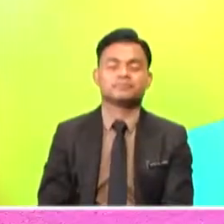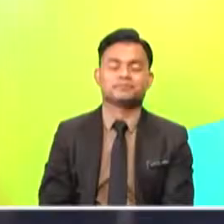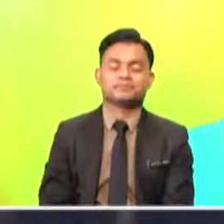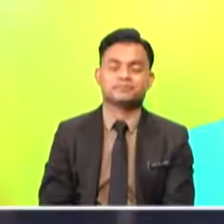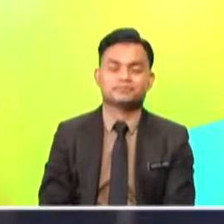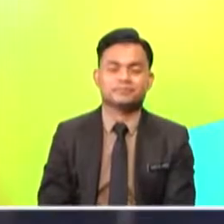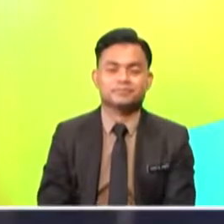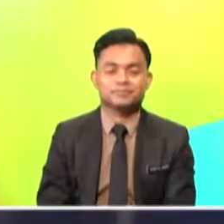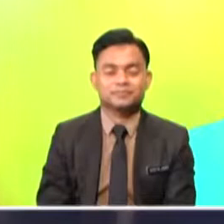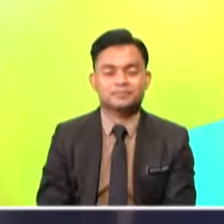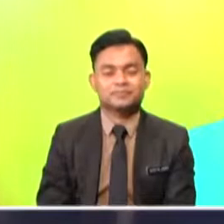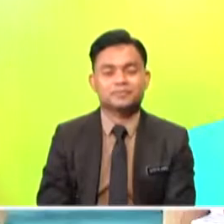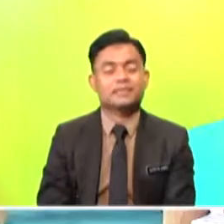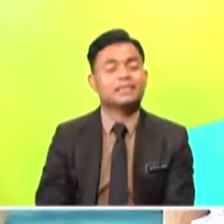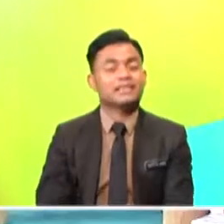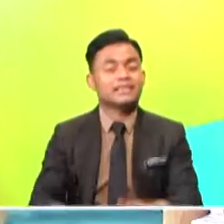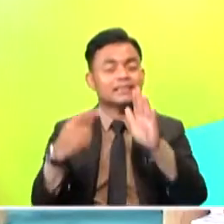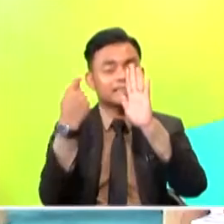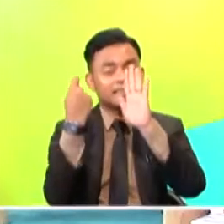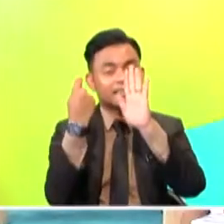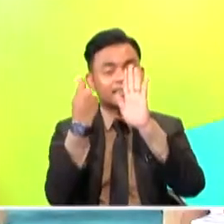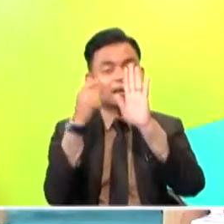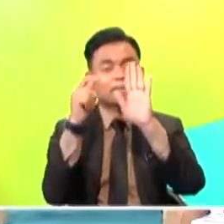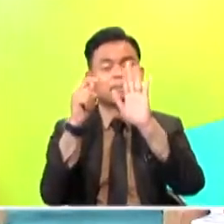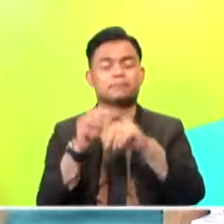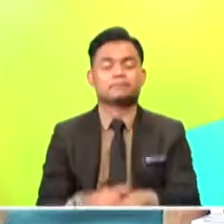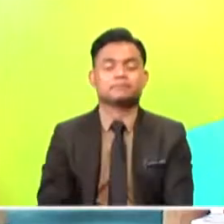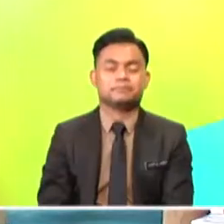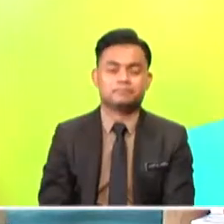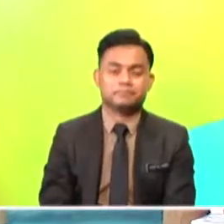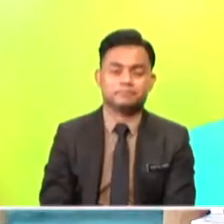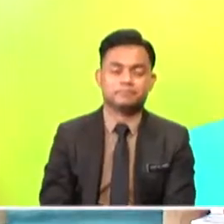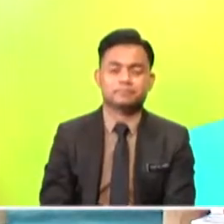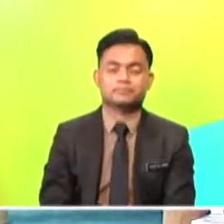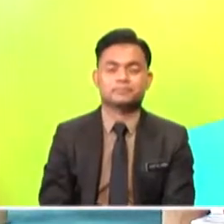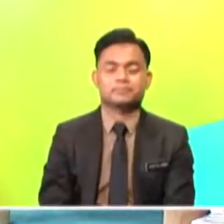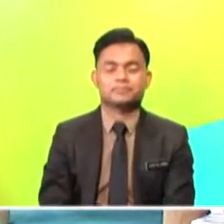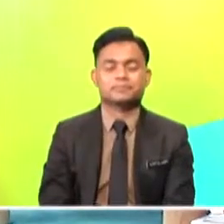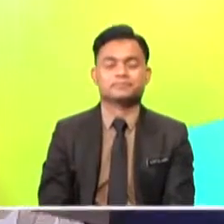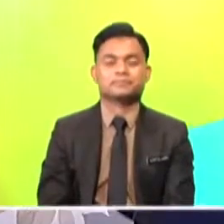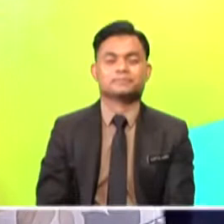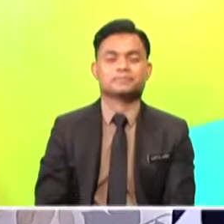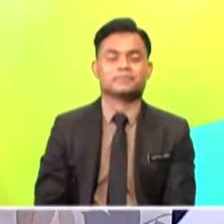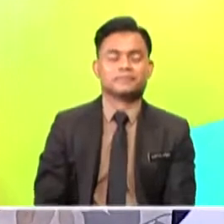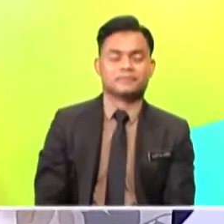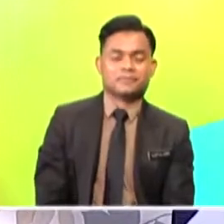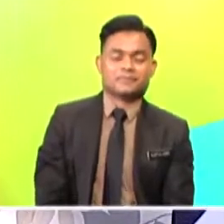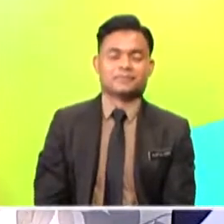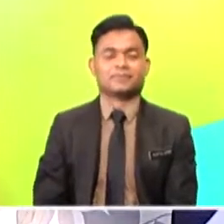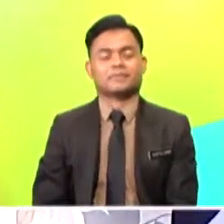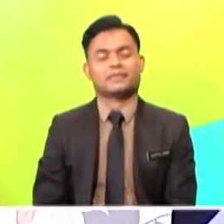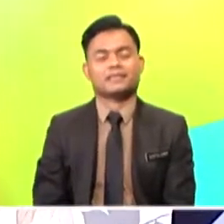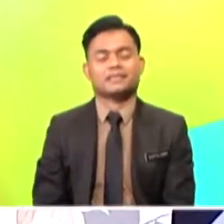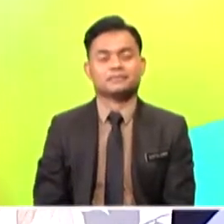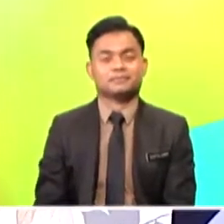pula tingkap. Tingkap. Ifan cuba labelkan. Okey, cari